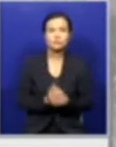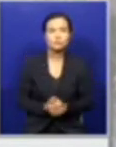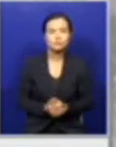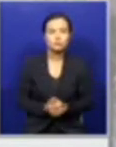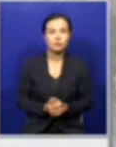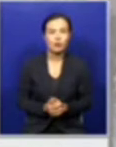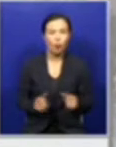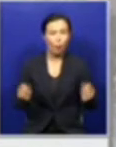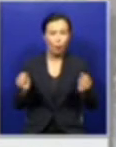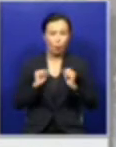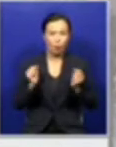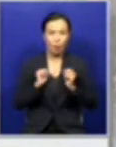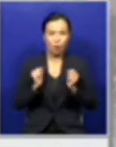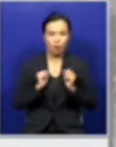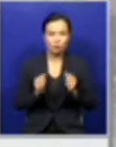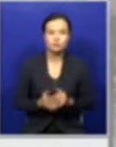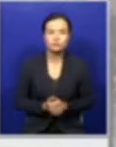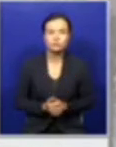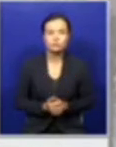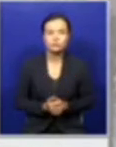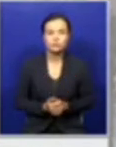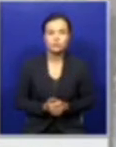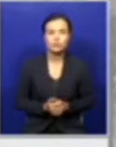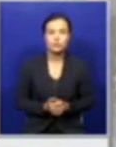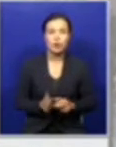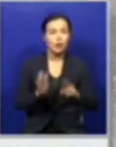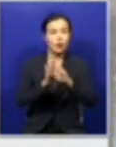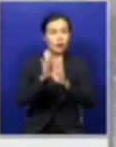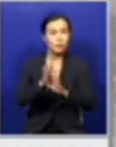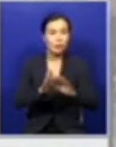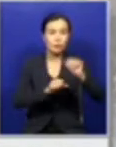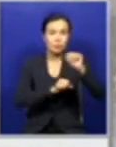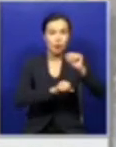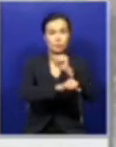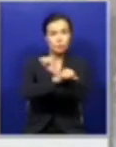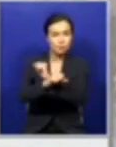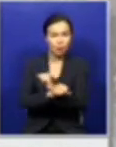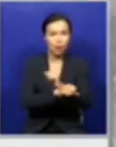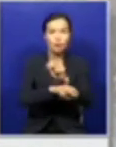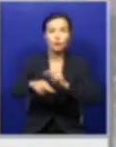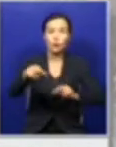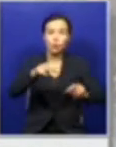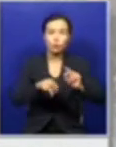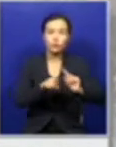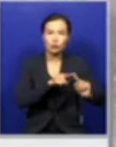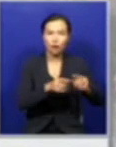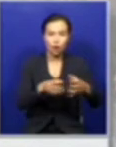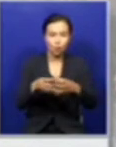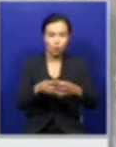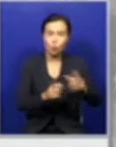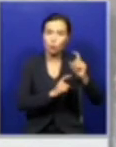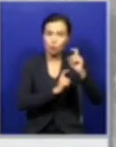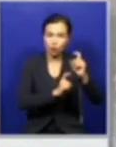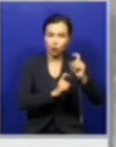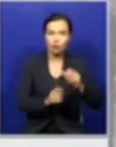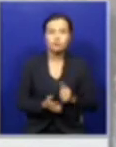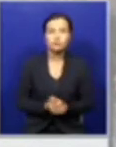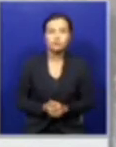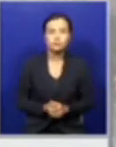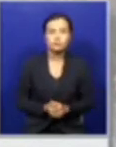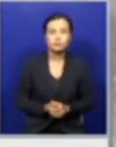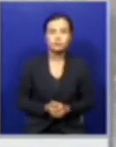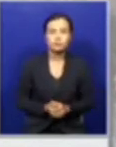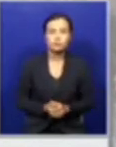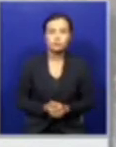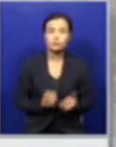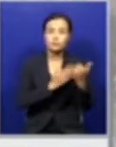ที่จะ ออกระเบียบในการควบคุมกลุ่มเสี่ยงนะครับผู้เข้ามาต่างประเ